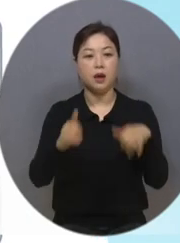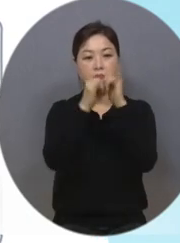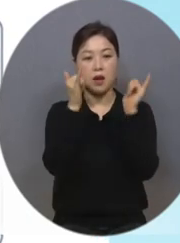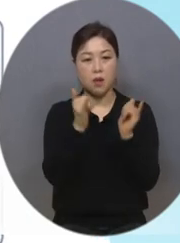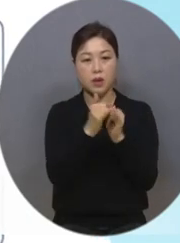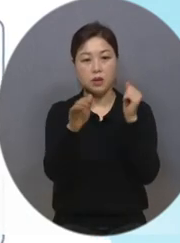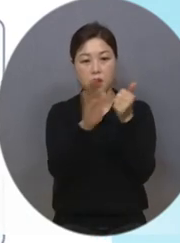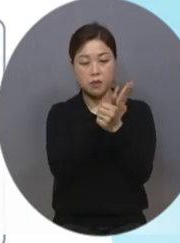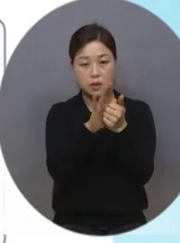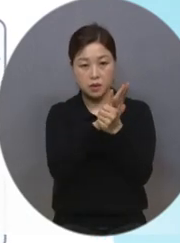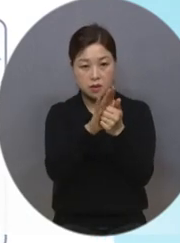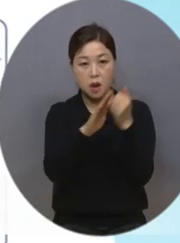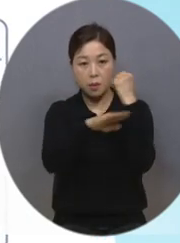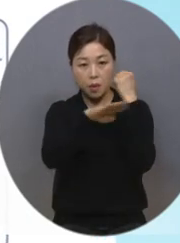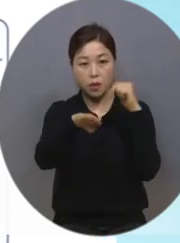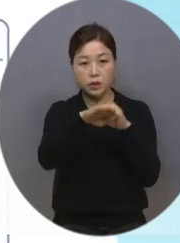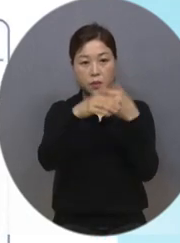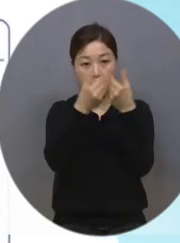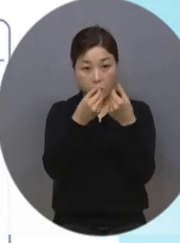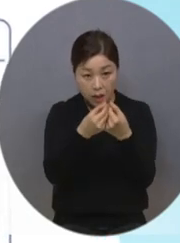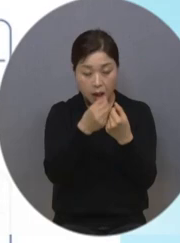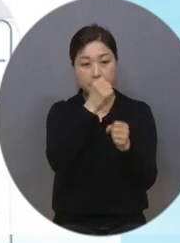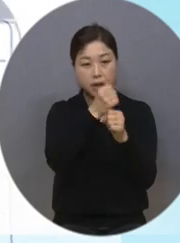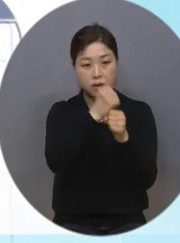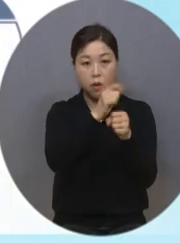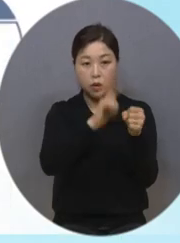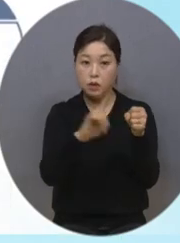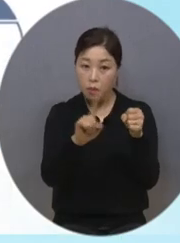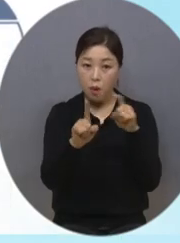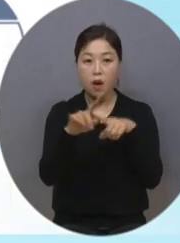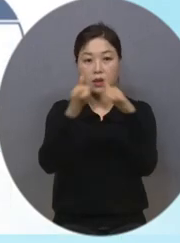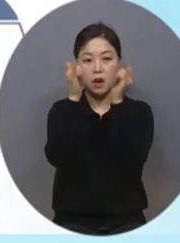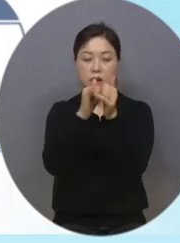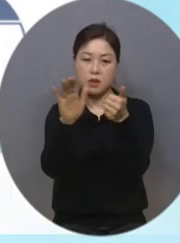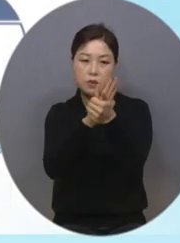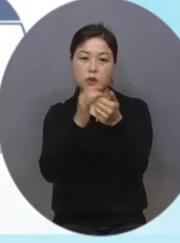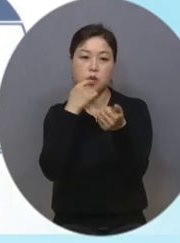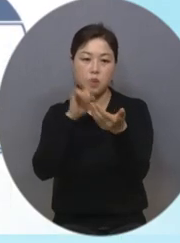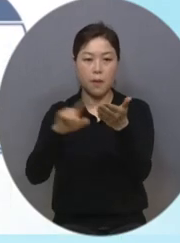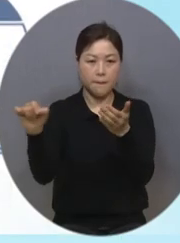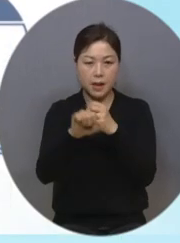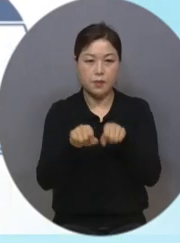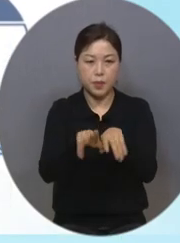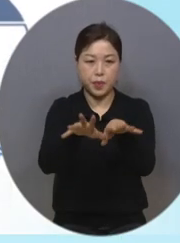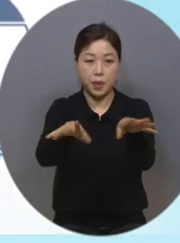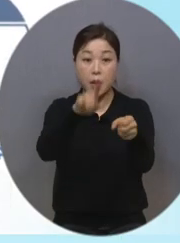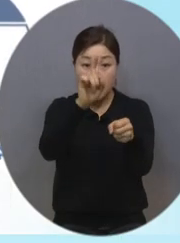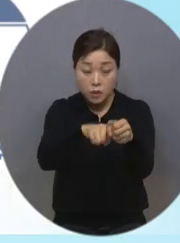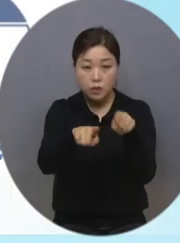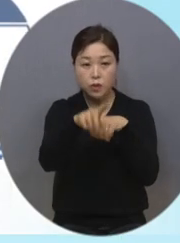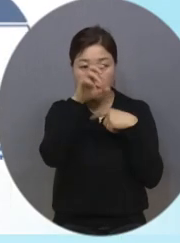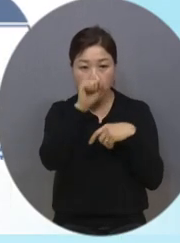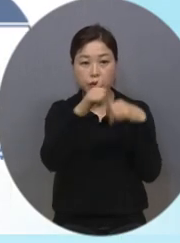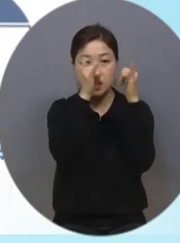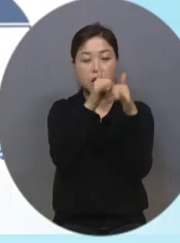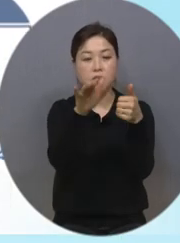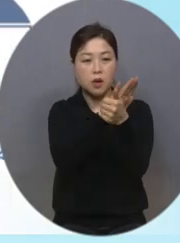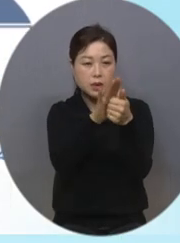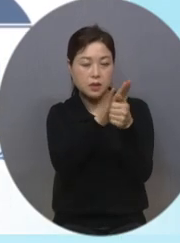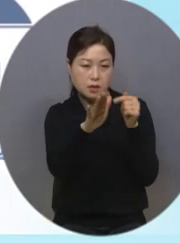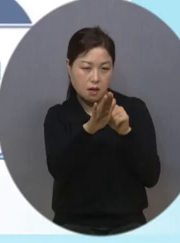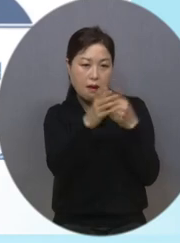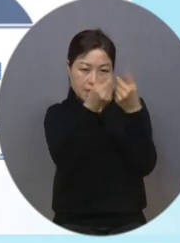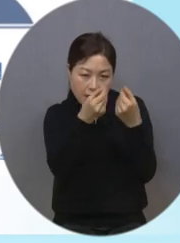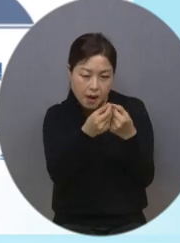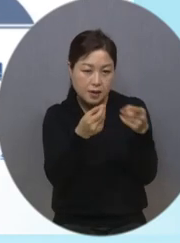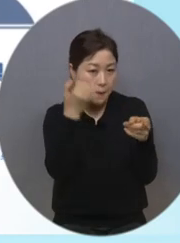표준 모델 공유화 사업은 양질의 사회서비스를 쉽고 빠르게 확산하기 위해 우수한 사회서비스 모델을 개발하고